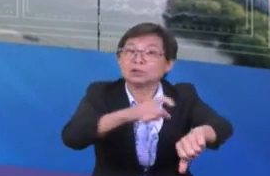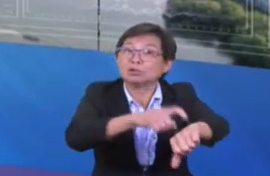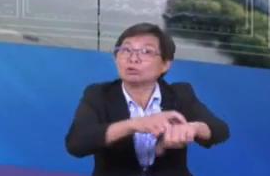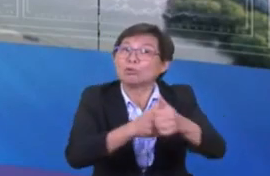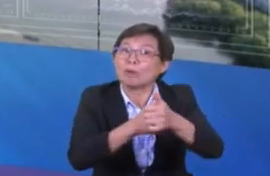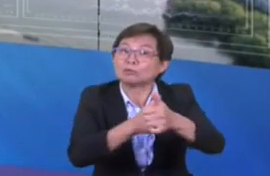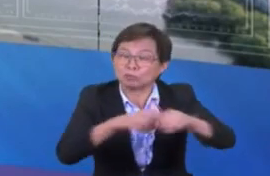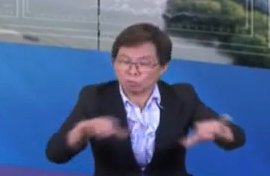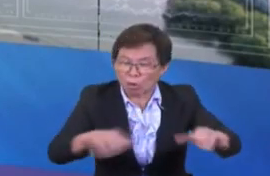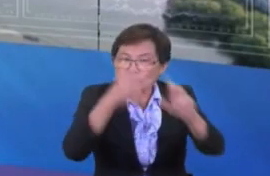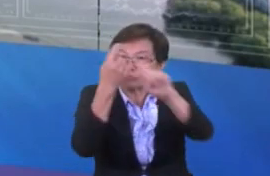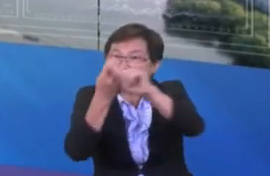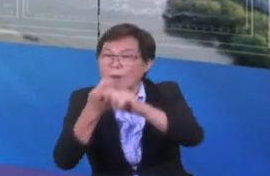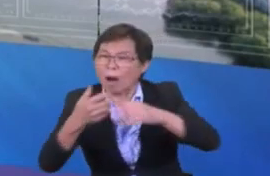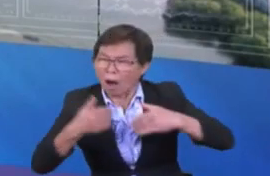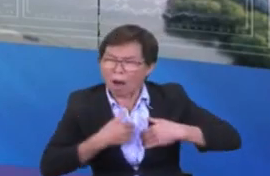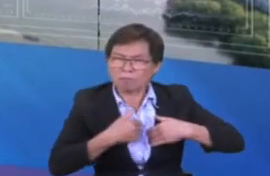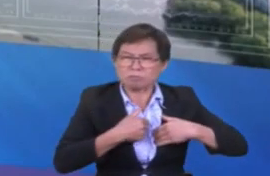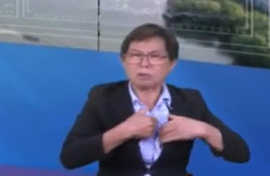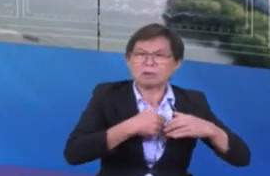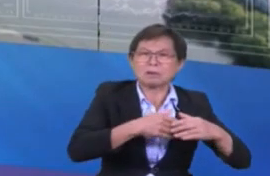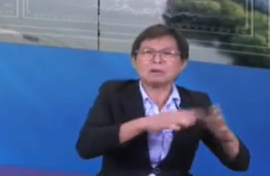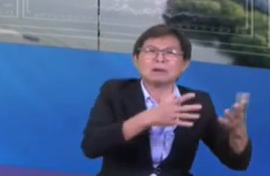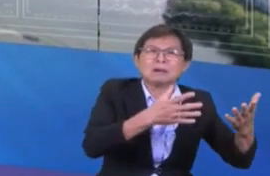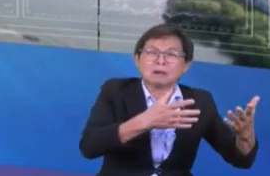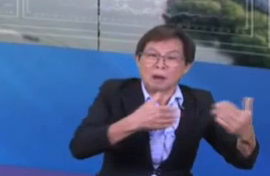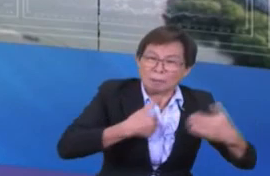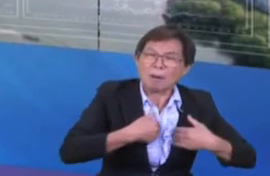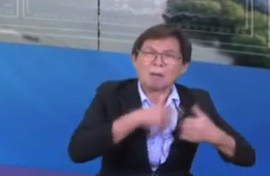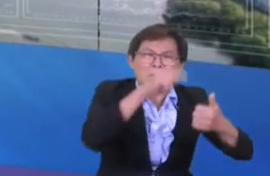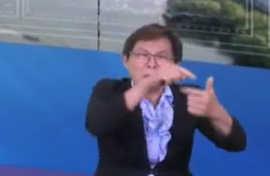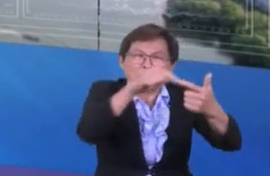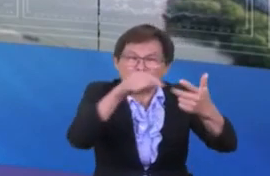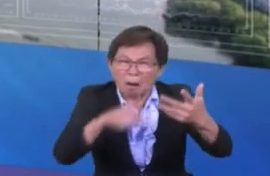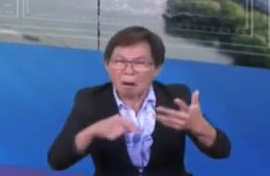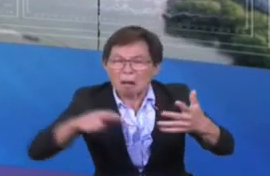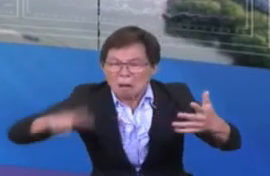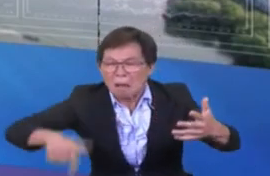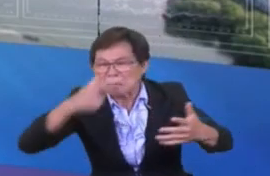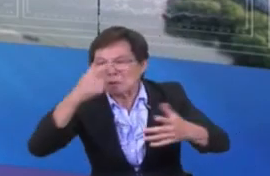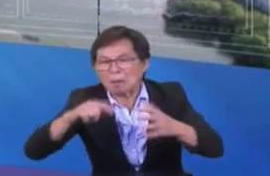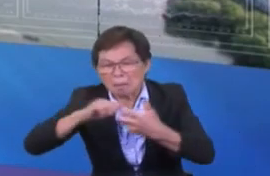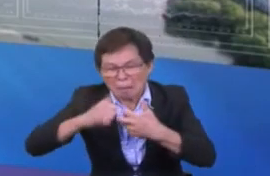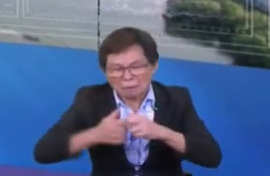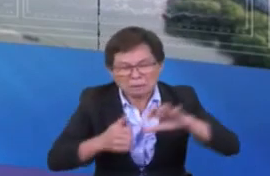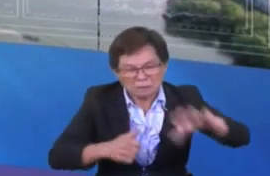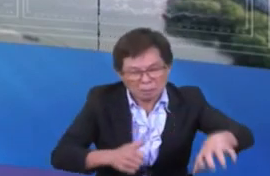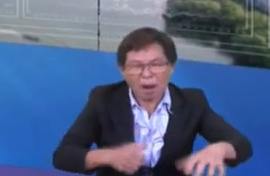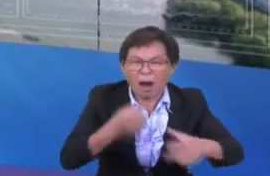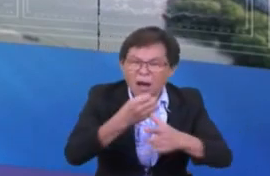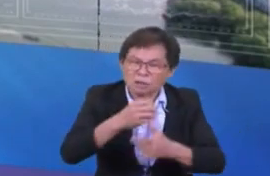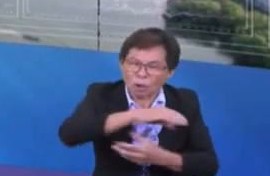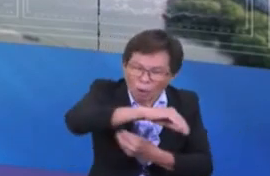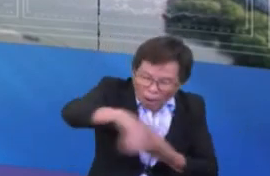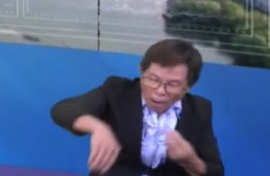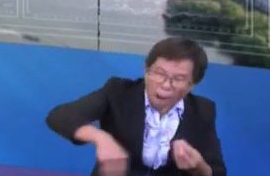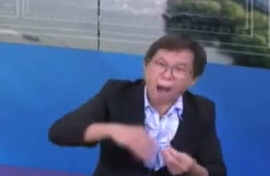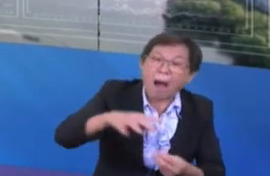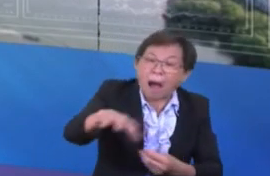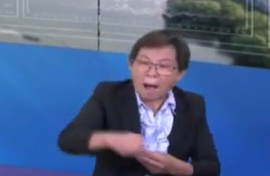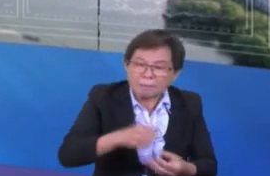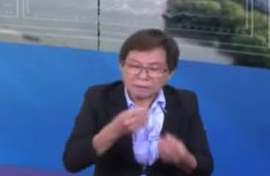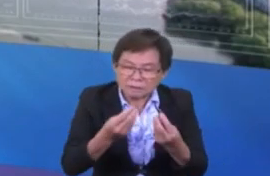Jeneponto dapat berapa Pak Esia mengalami kelewatan disebabkan masalah ditapak seperti pengambilalihan tanah dan